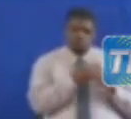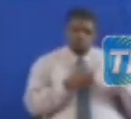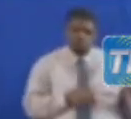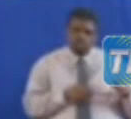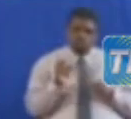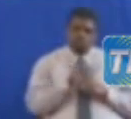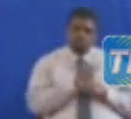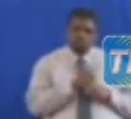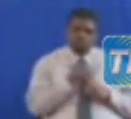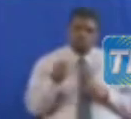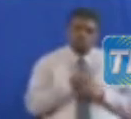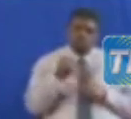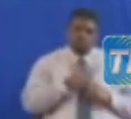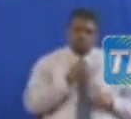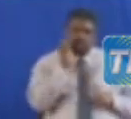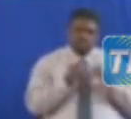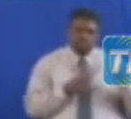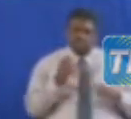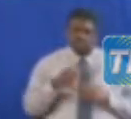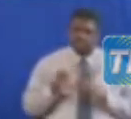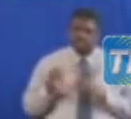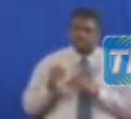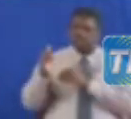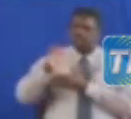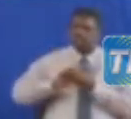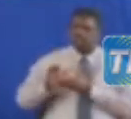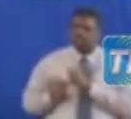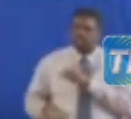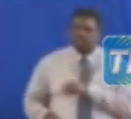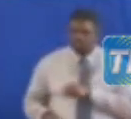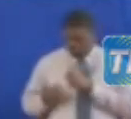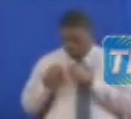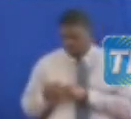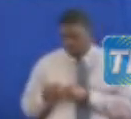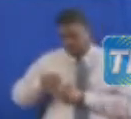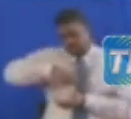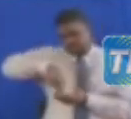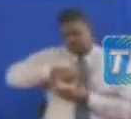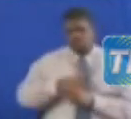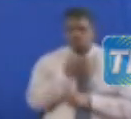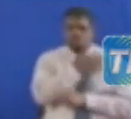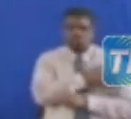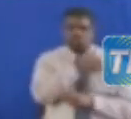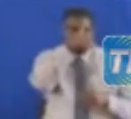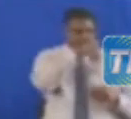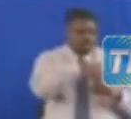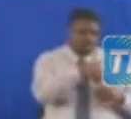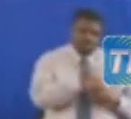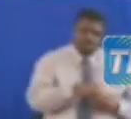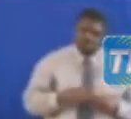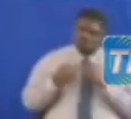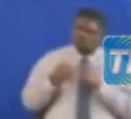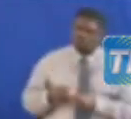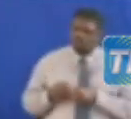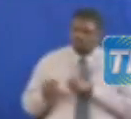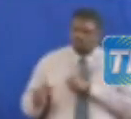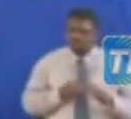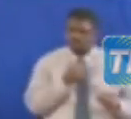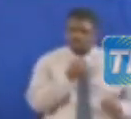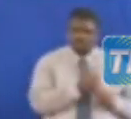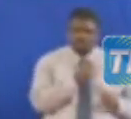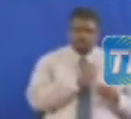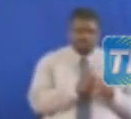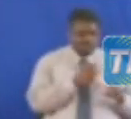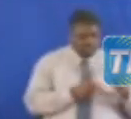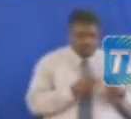na usimamizi wa shughuli za serikali katika ngazi ya msingi, kuimarisha kituo cha huduma kwa wateja, kuimarisha utendaji wa kazi wa ofisi